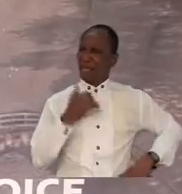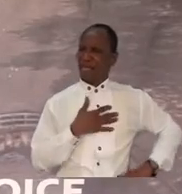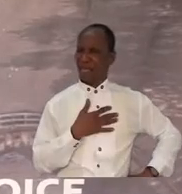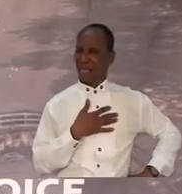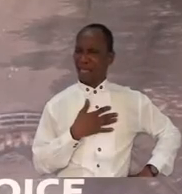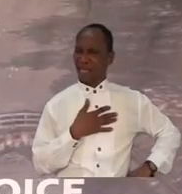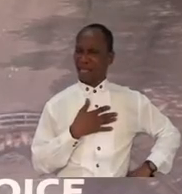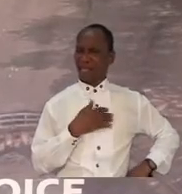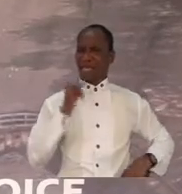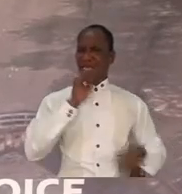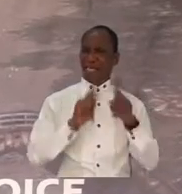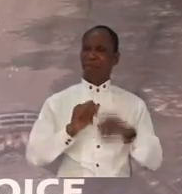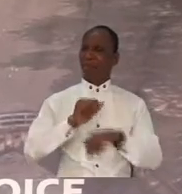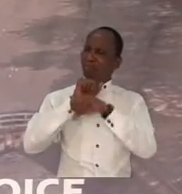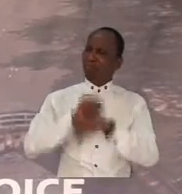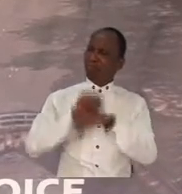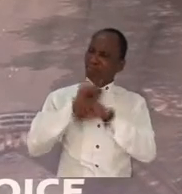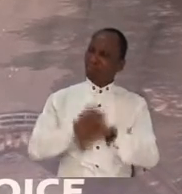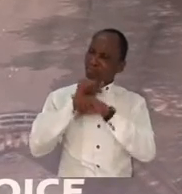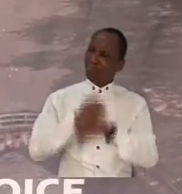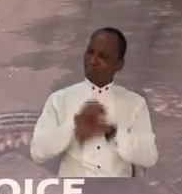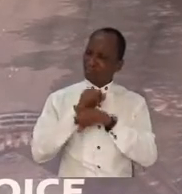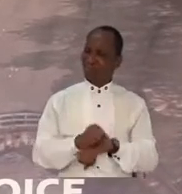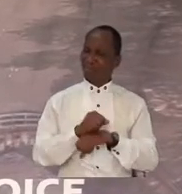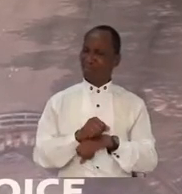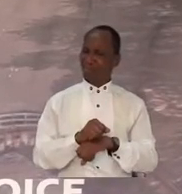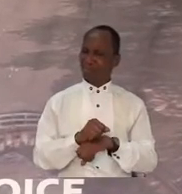ya prekope ya ma Moses